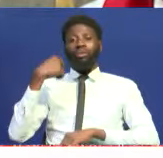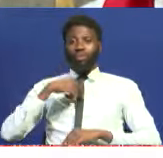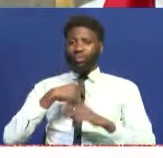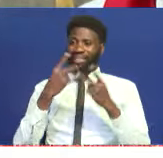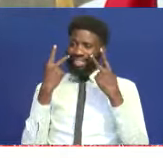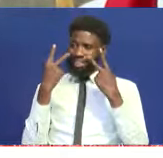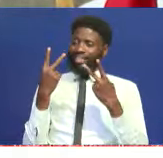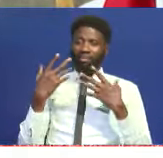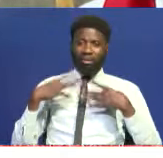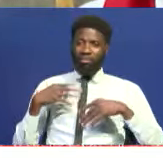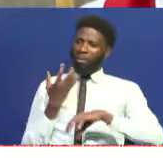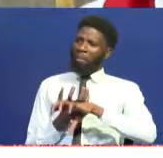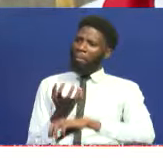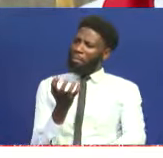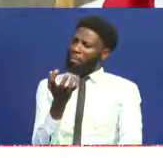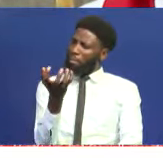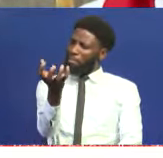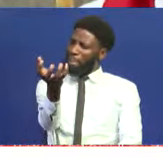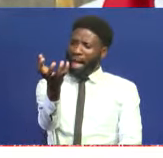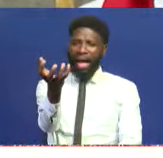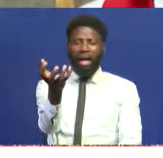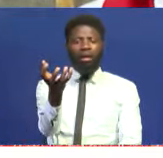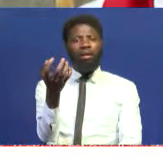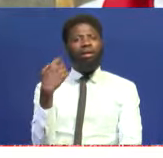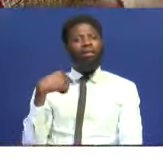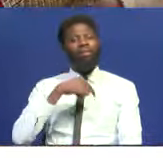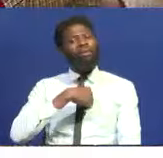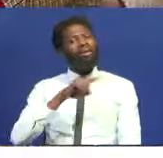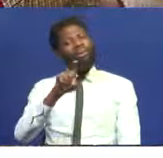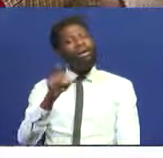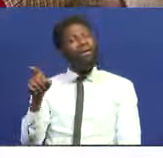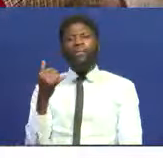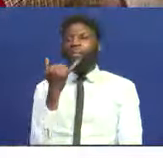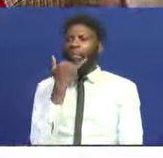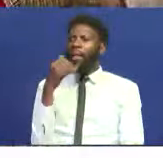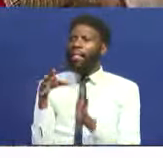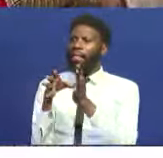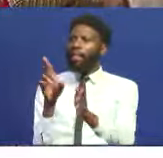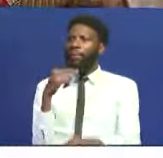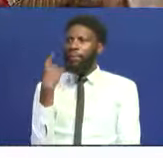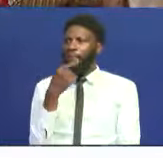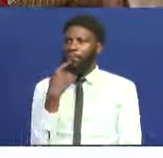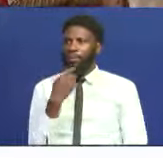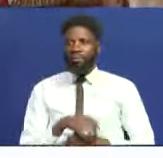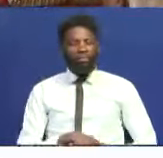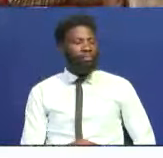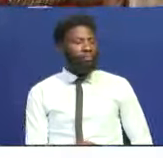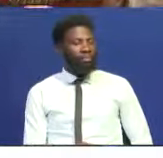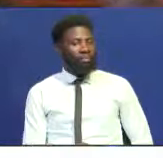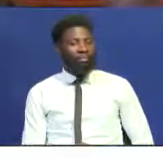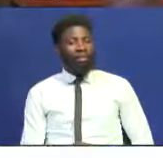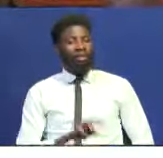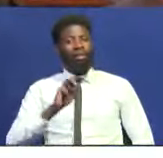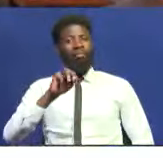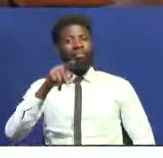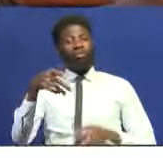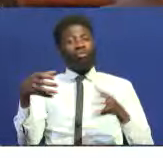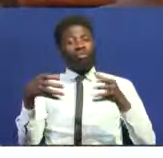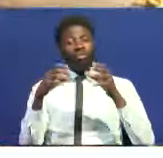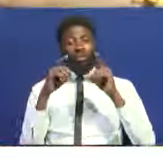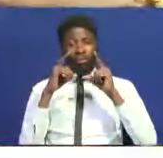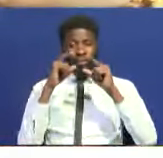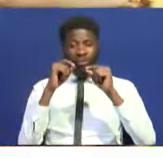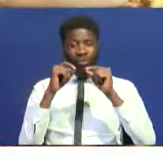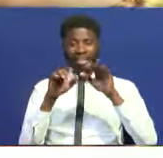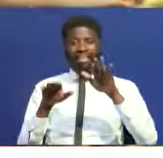inarushwa kwake, sisi tunauliza swali, kwani amekosea nani? Wabunge hao walisema naibu rais Gachagua ndiye msemaji